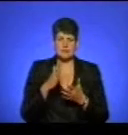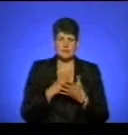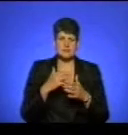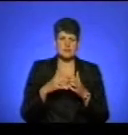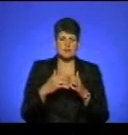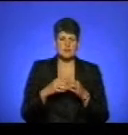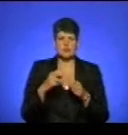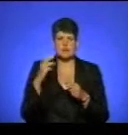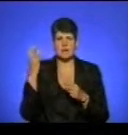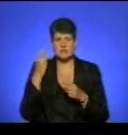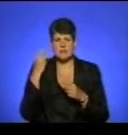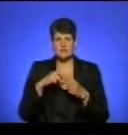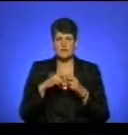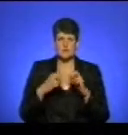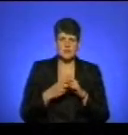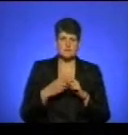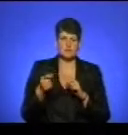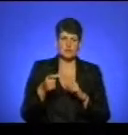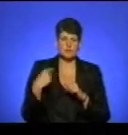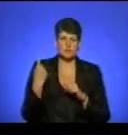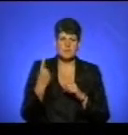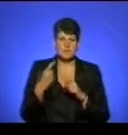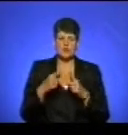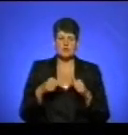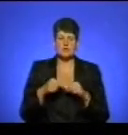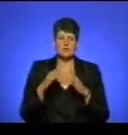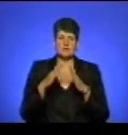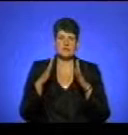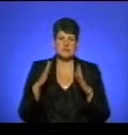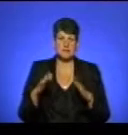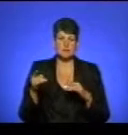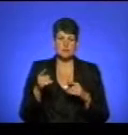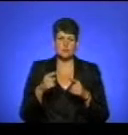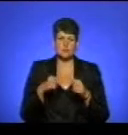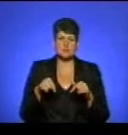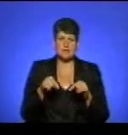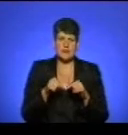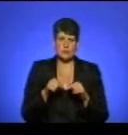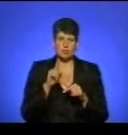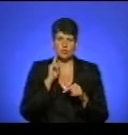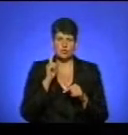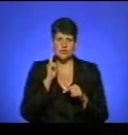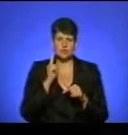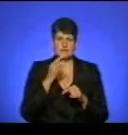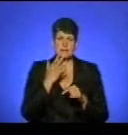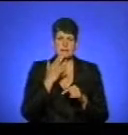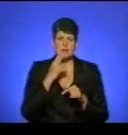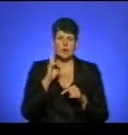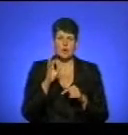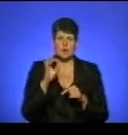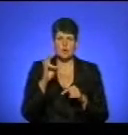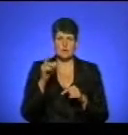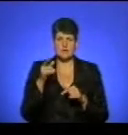Хмельницької, Івано-Франківської областей. Організував табір Тернопільський осередок молодіжного націоналістичного конгресу. У